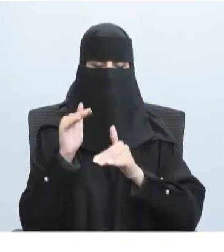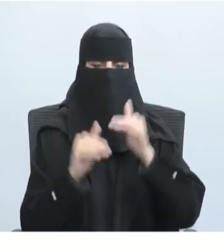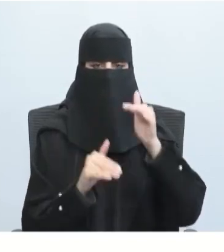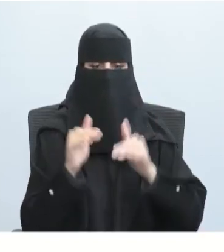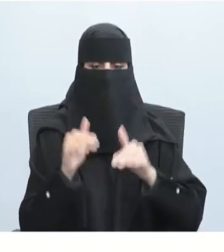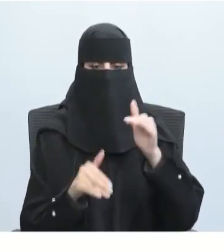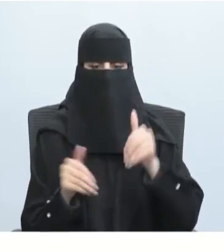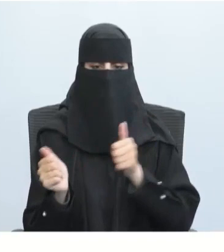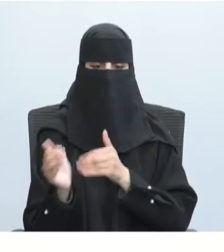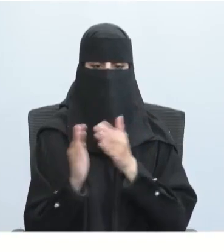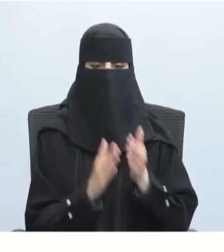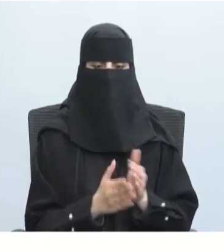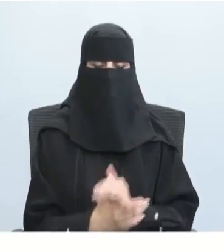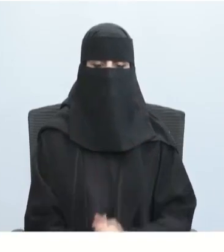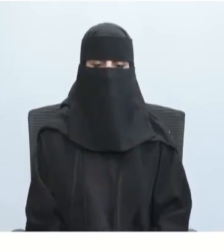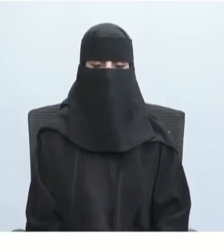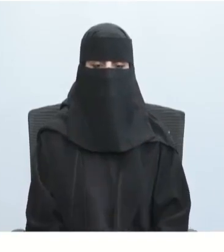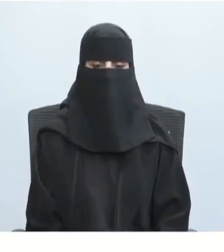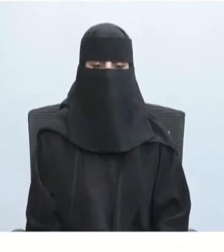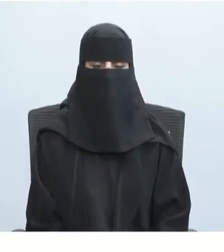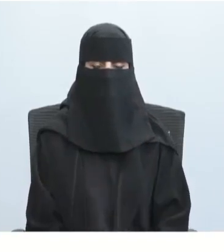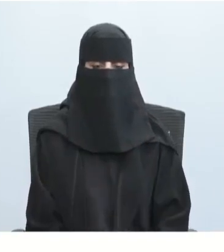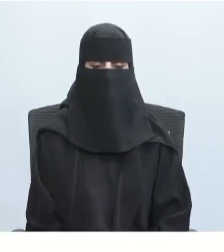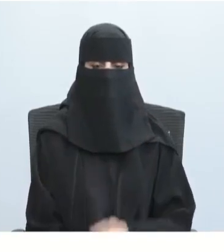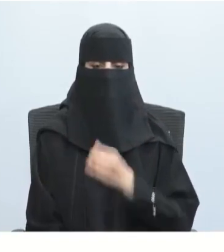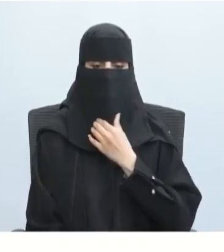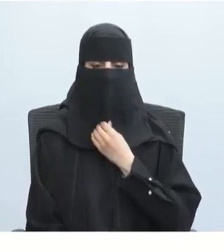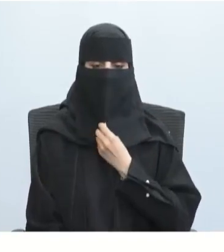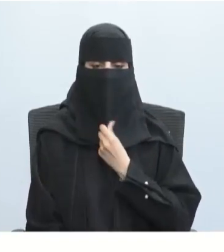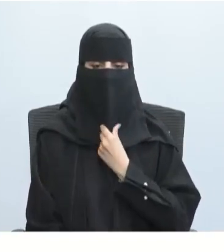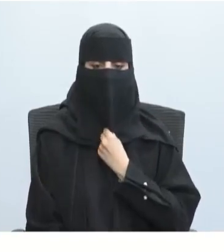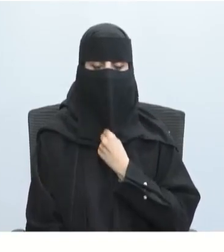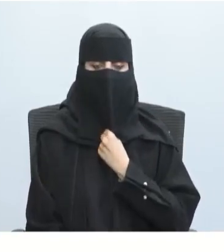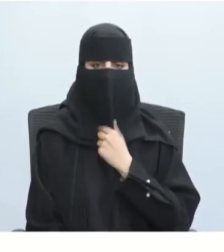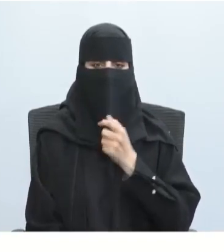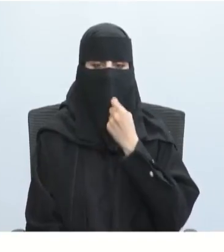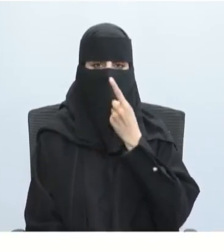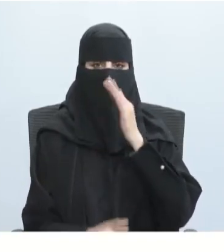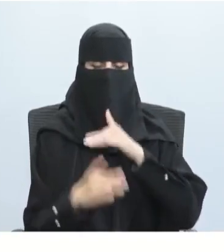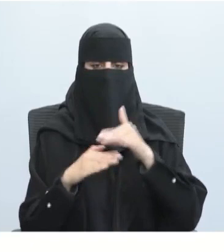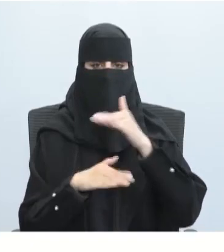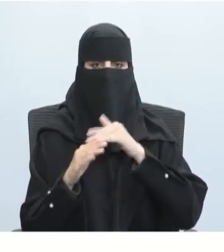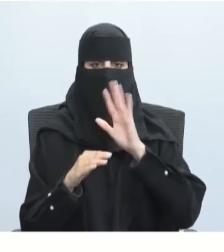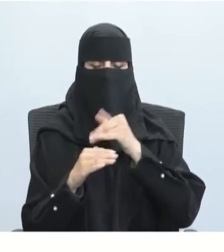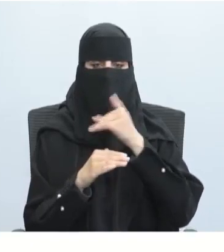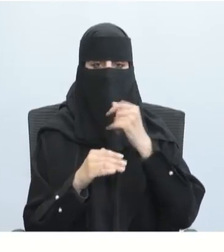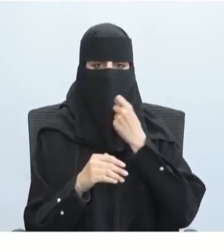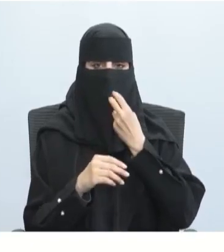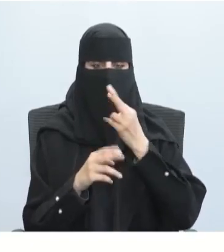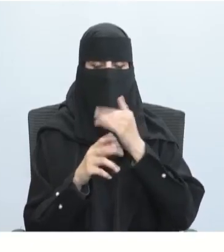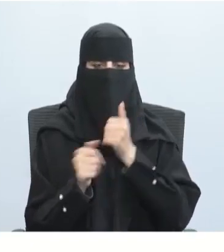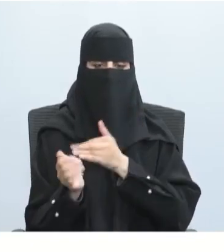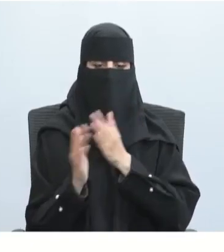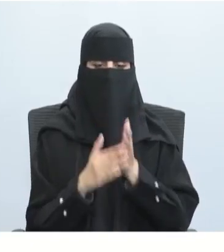قام بدع في اعوام مختلفه وتراكمات هي تراكمات سنويه وخصم ايضا سنوي بالتالي